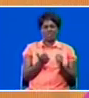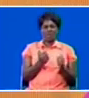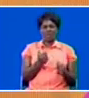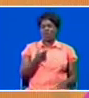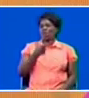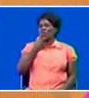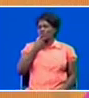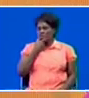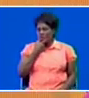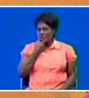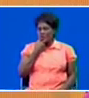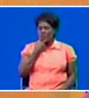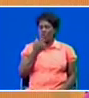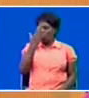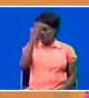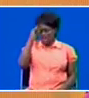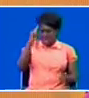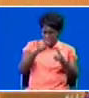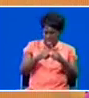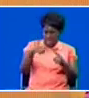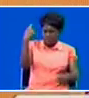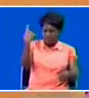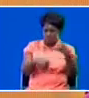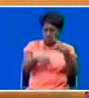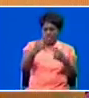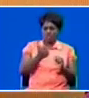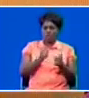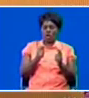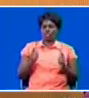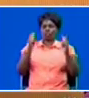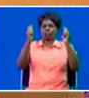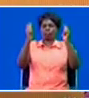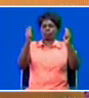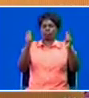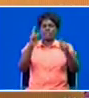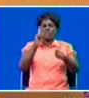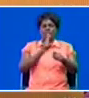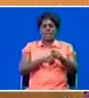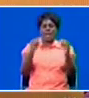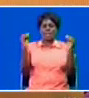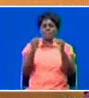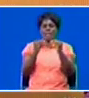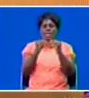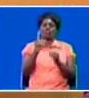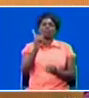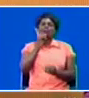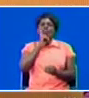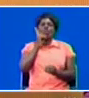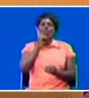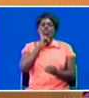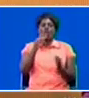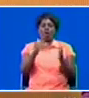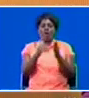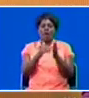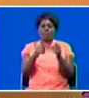Kogalo wanapania kuwa timu ya kwanza kushinda taji la SportPesa Super Cup watakapoingia uwanjani hapo kesho kuchuana na mahasimu